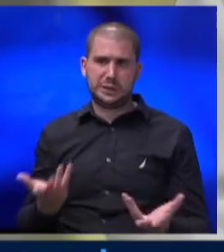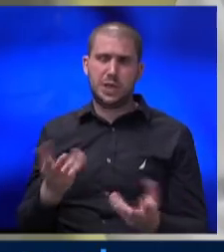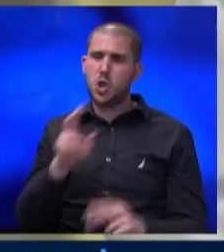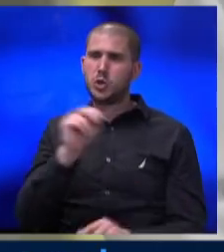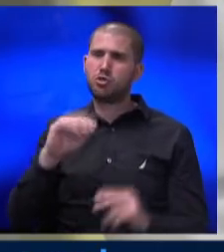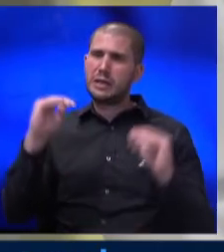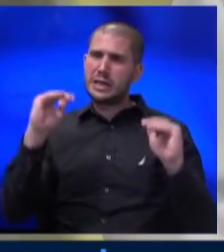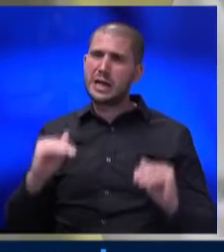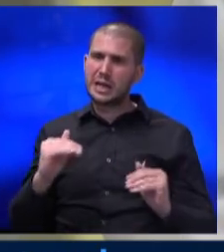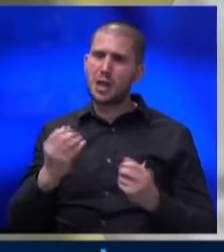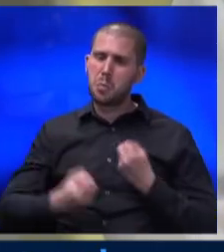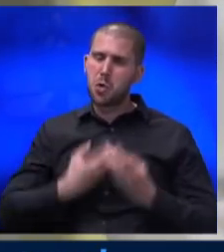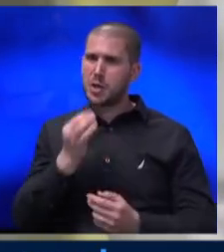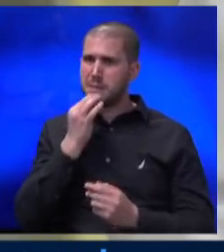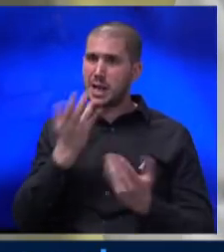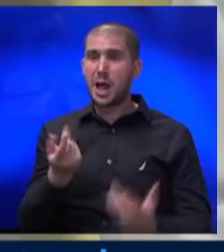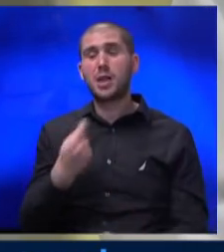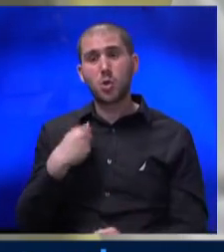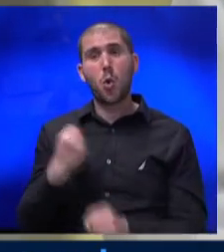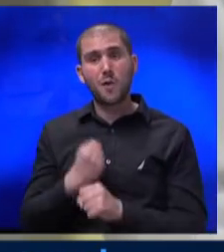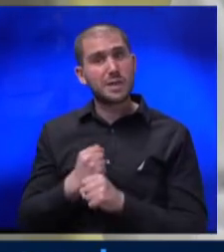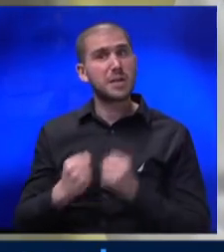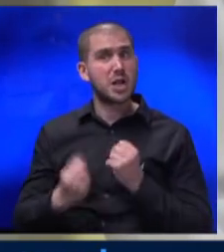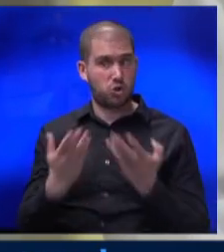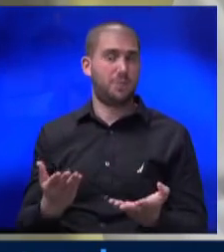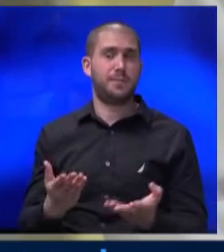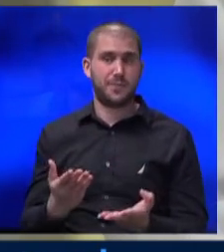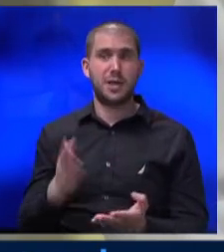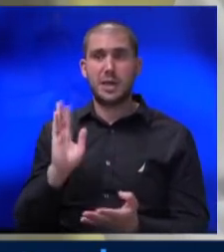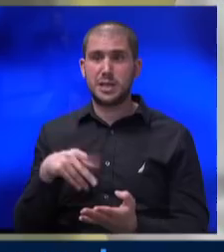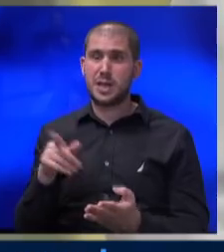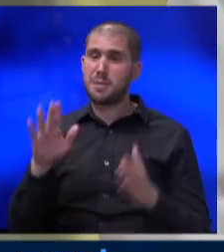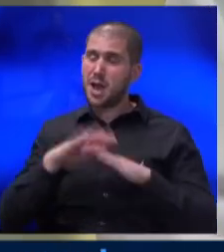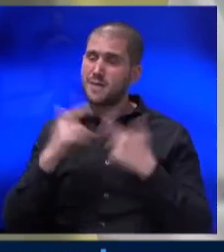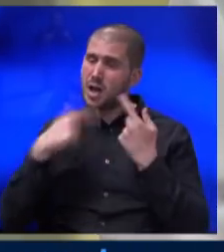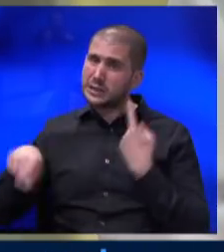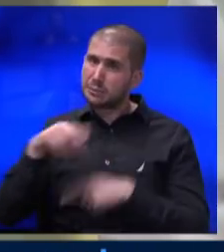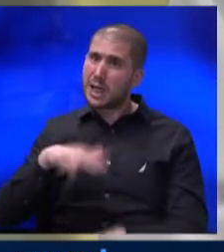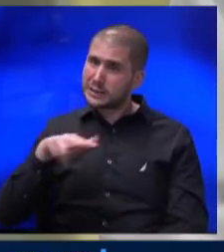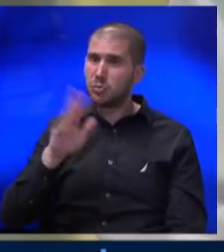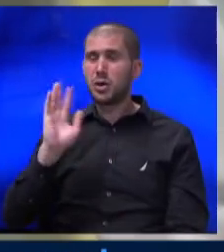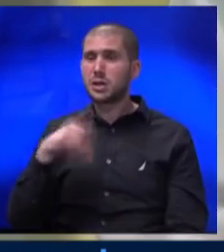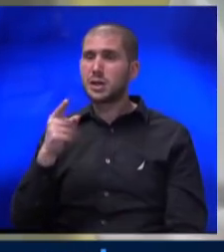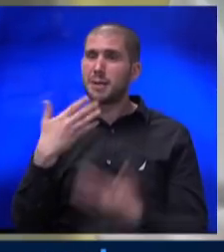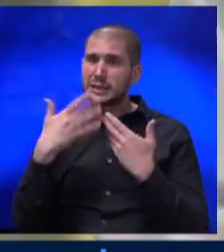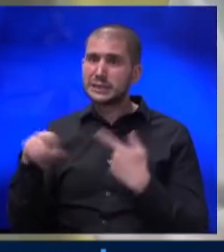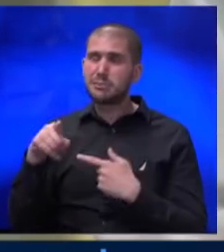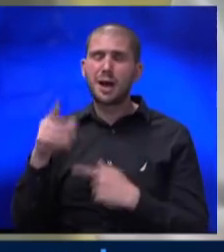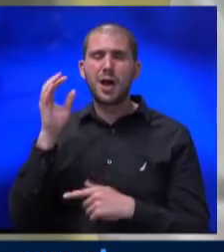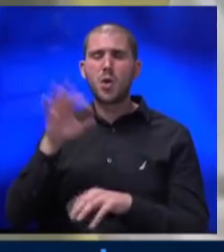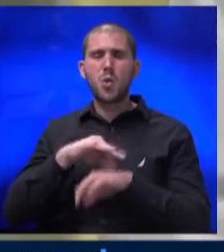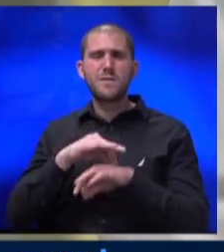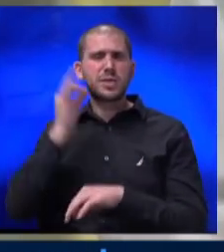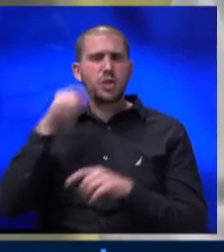של ירידת הפוריות עם הגיל. אנחנו עובדים על זה מאוד קשה, גם ברבי ההסברה לציבור, גם בהסברה לגינקולוגים